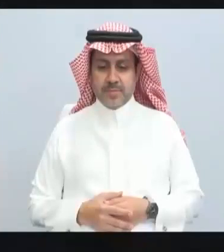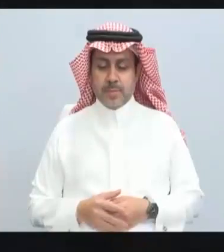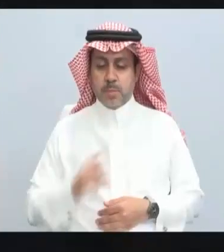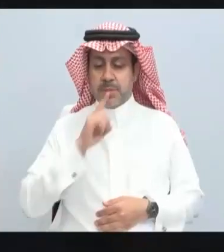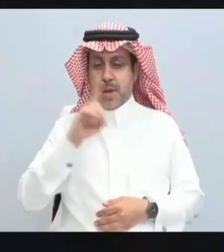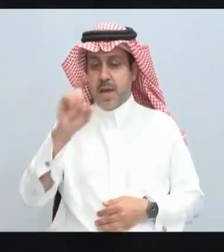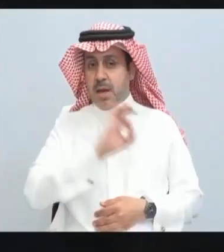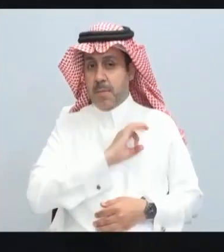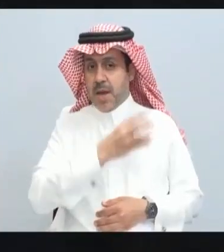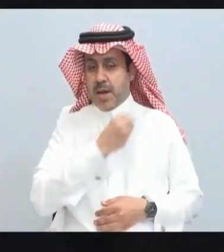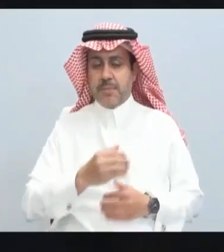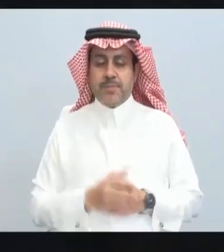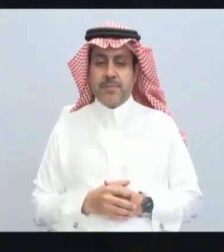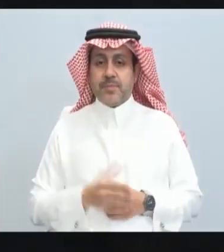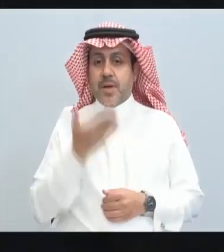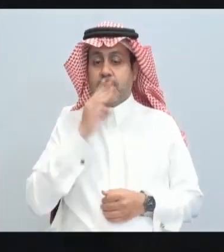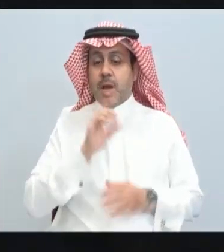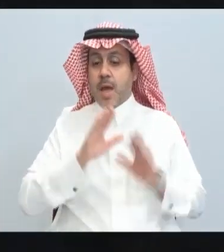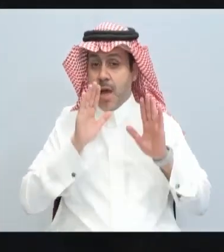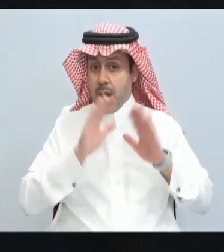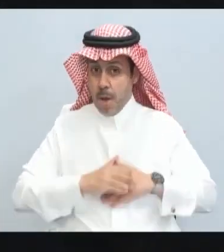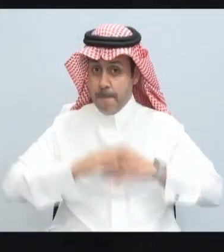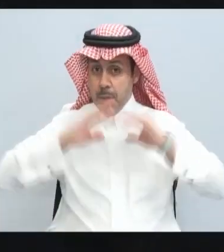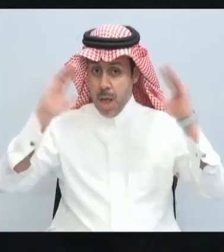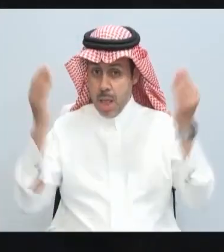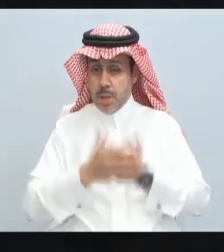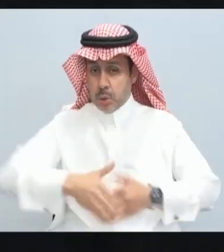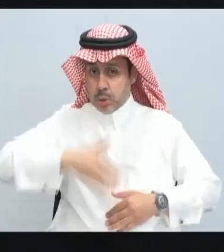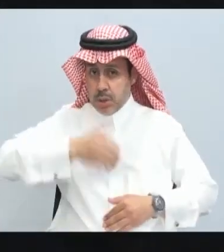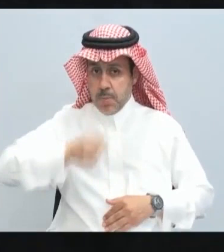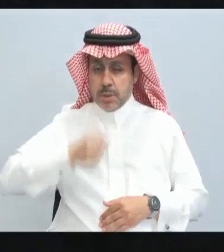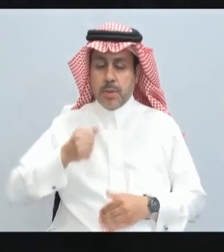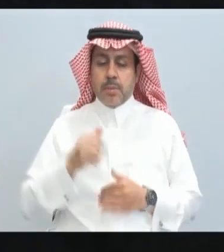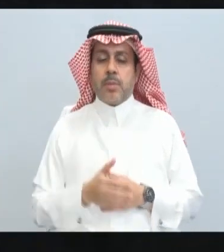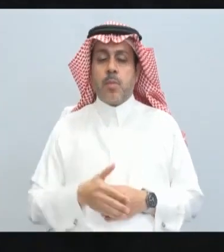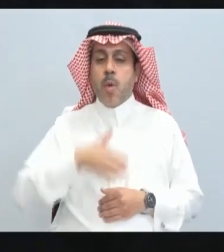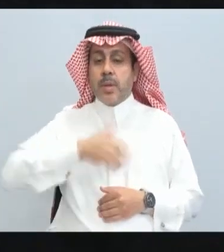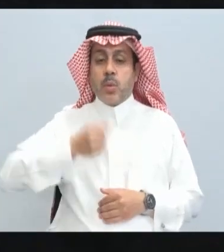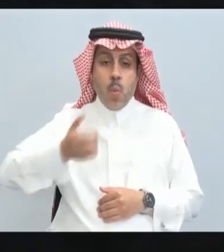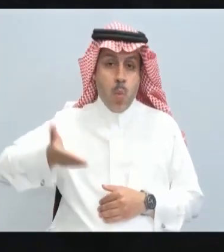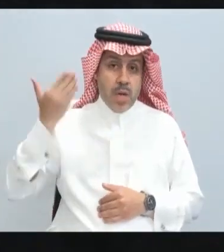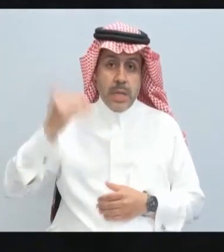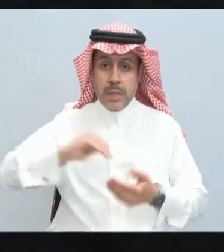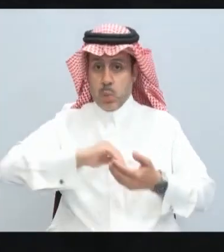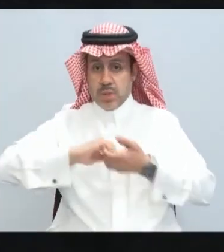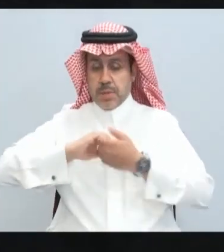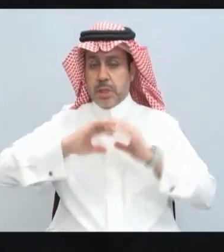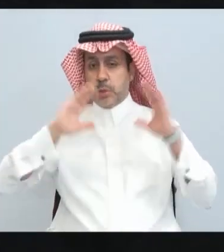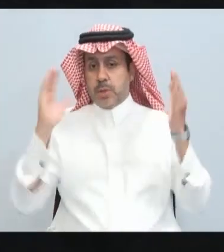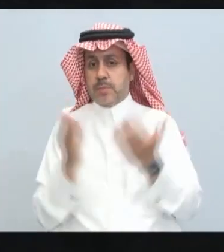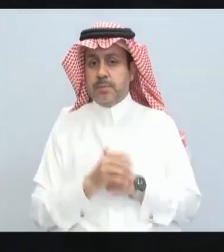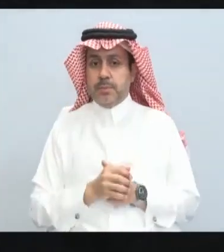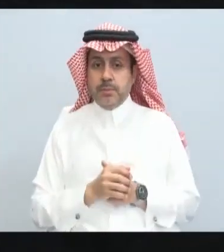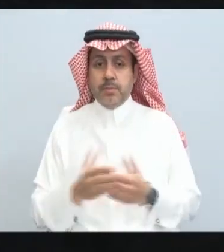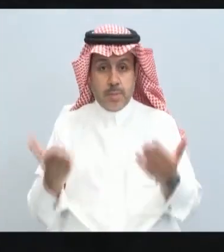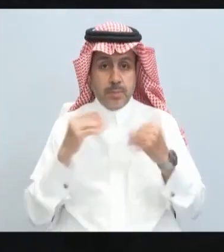بسم الله الرحمن الرحيم الحمد لله رب العالمين والصلاه والسلام على اشرف الانبياء والمرسلين نبينا محمد وعلى اله وصحبه اجمعين